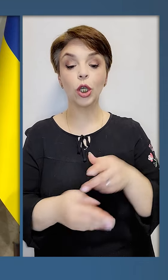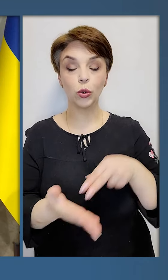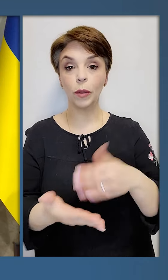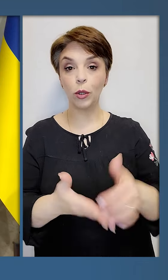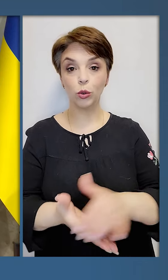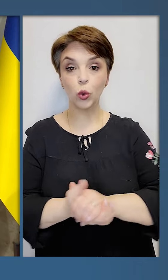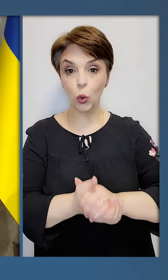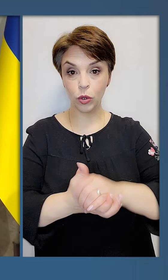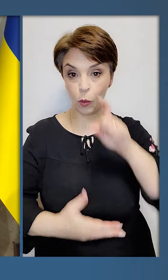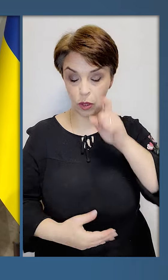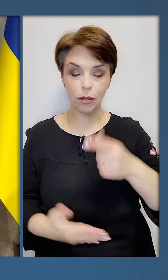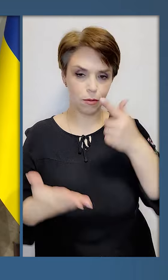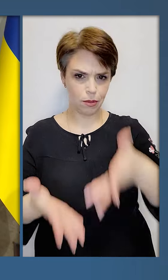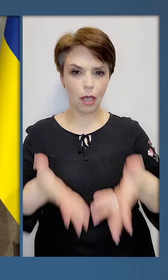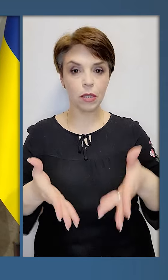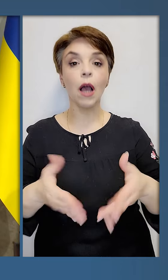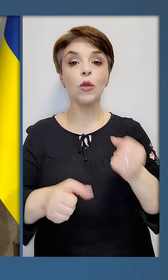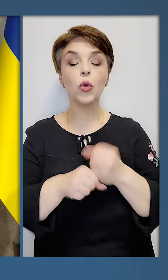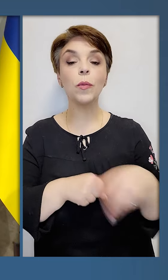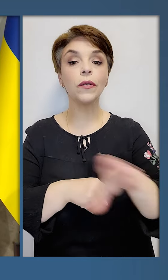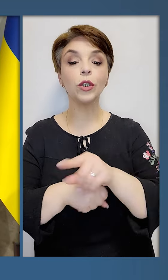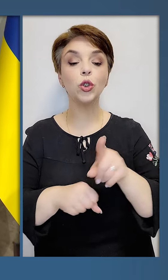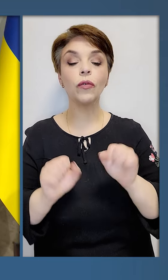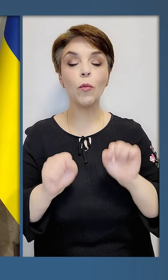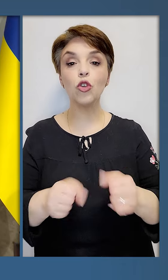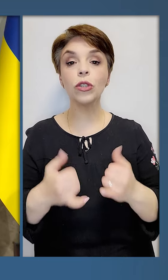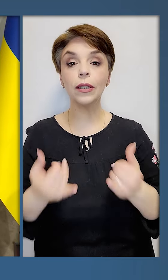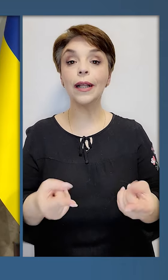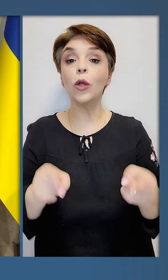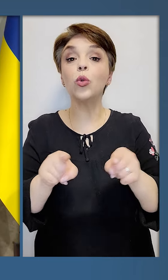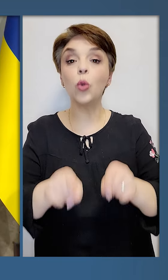союзниками України, ясна. Зробити все, що ви можете